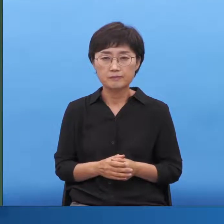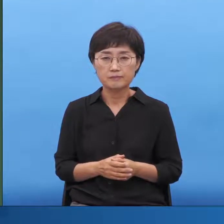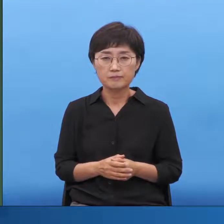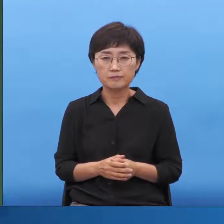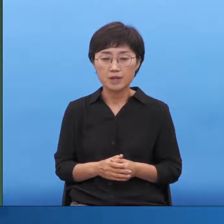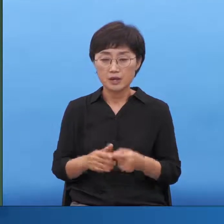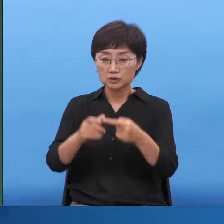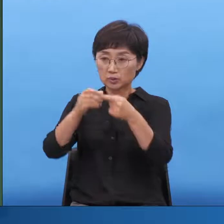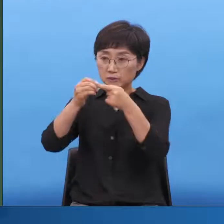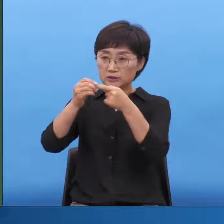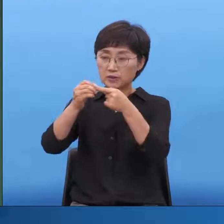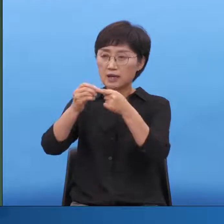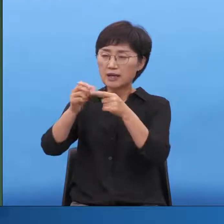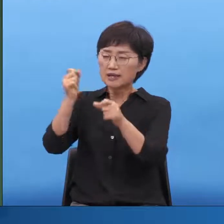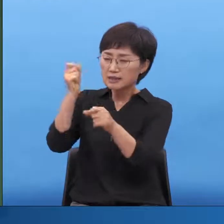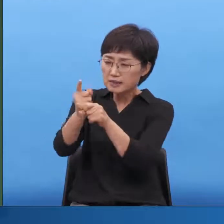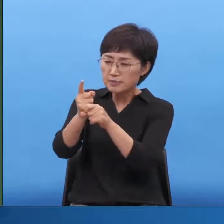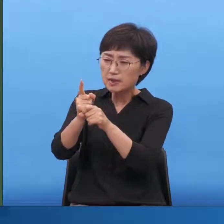주신 언약 말고도